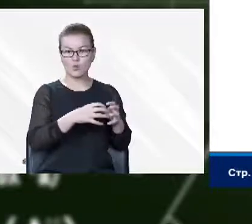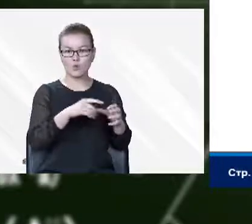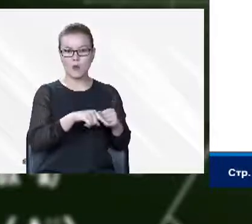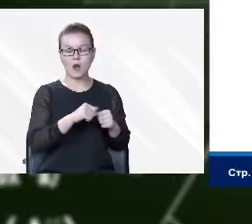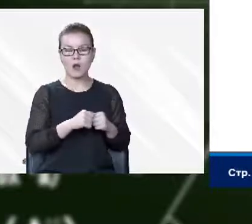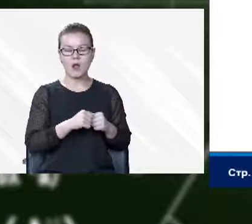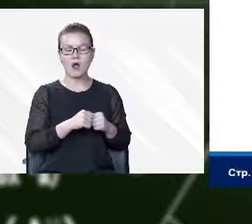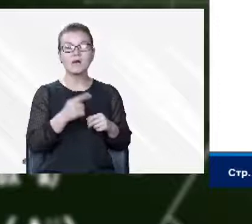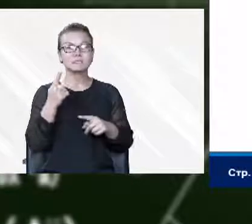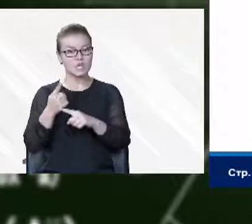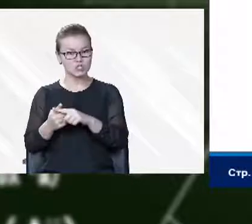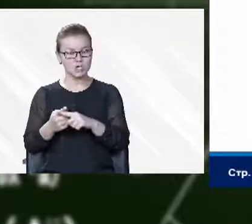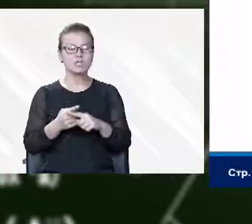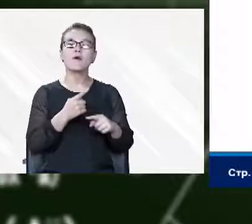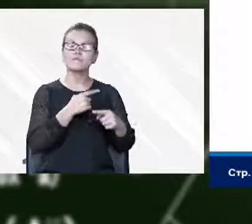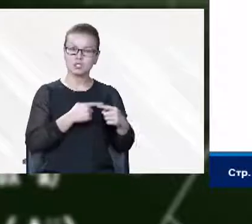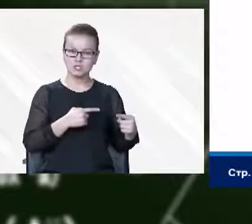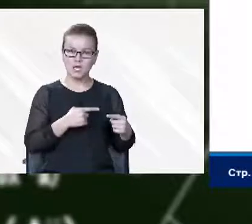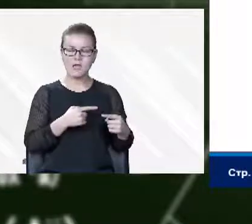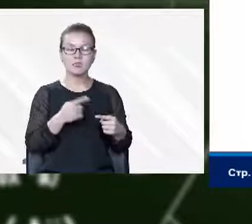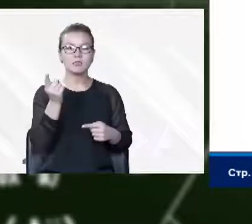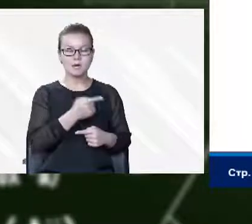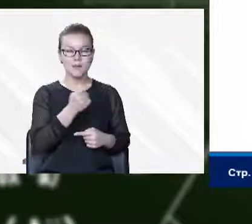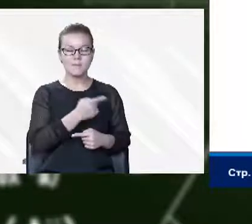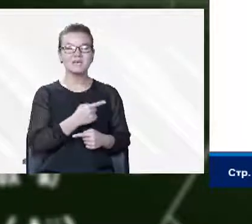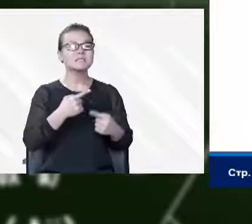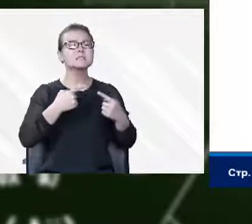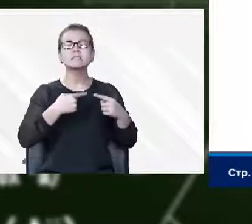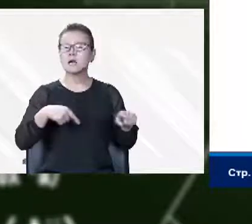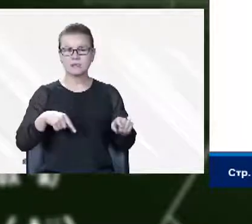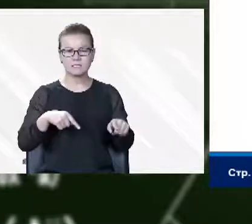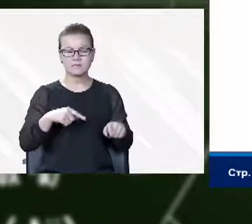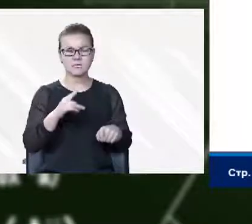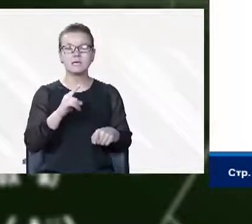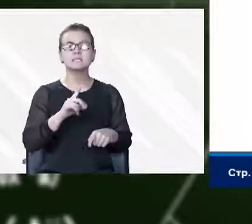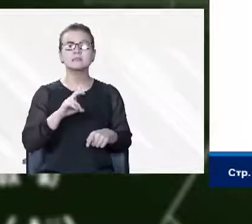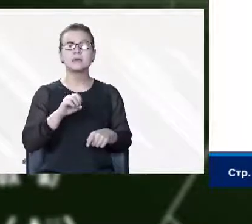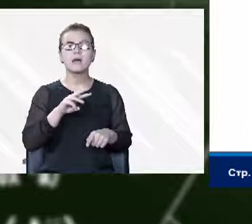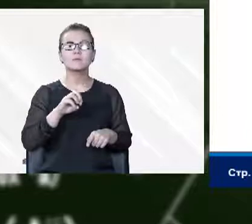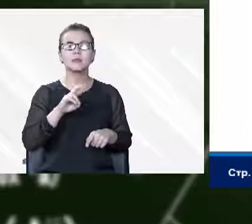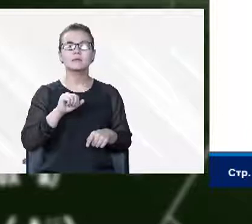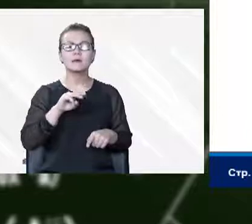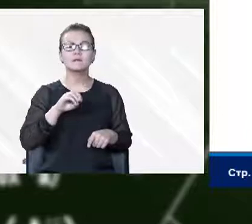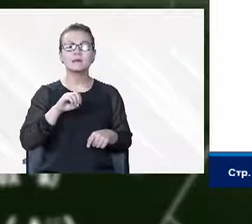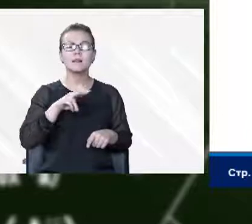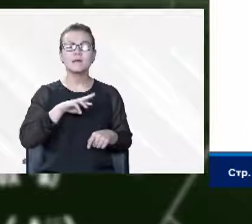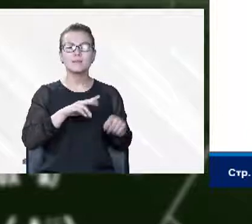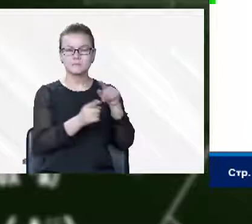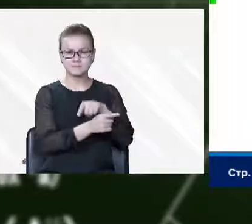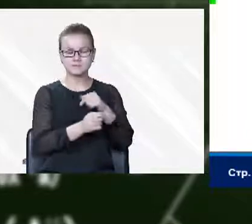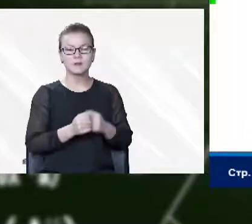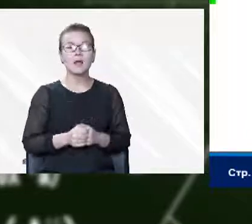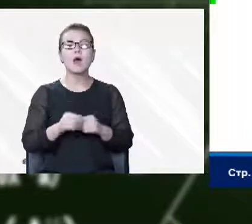группа – сложение и вычитание дробей с разными знаменателями. Повторим